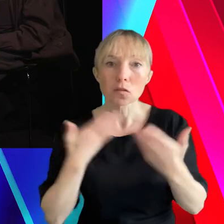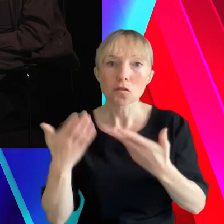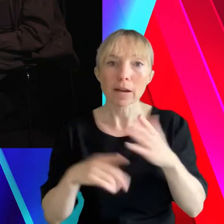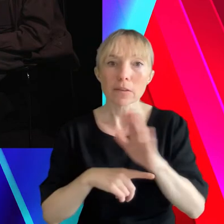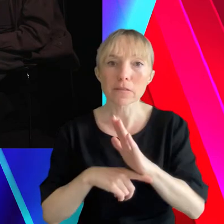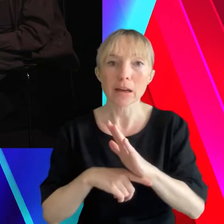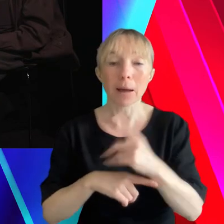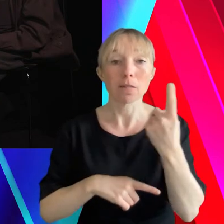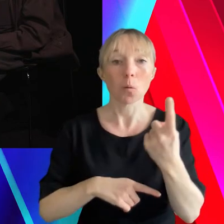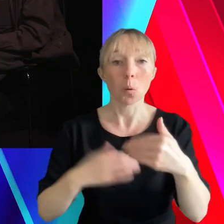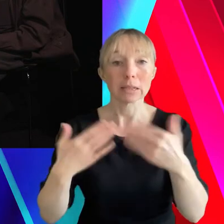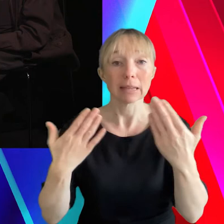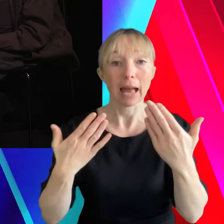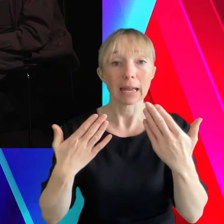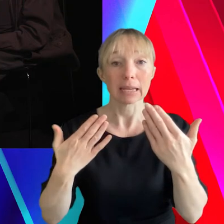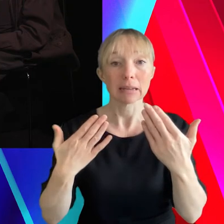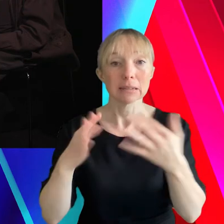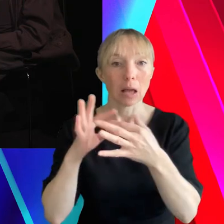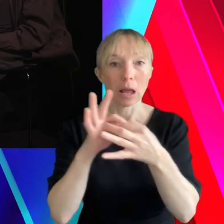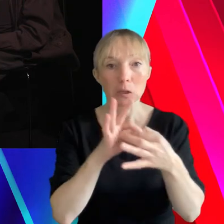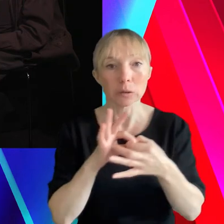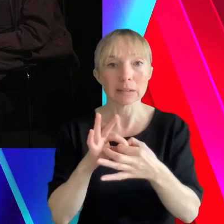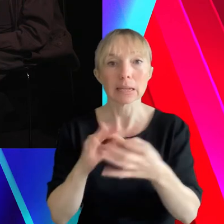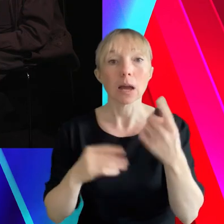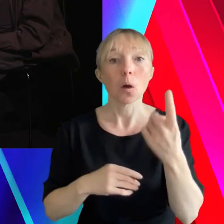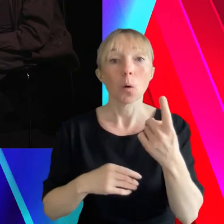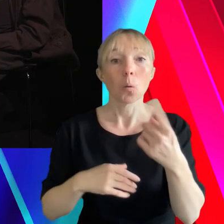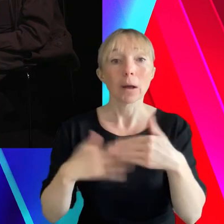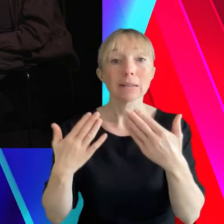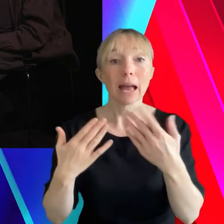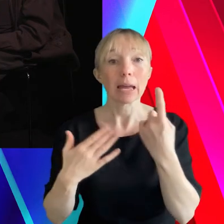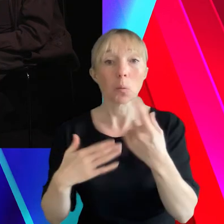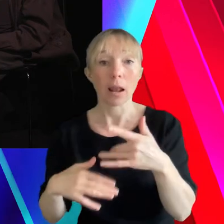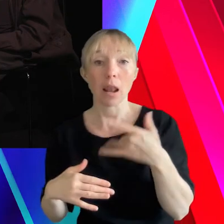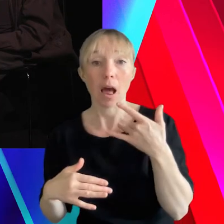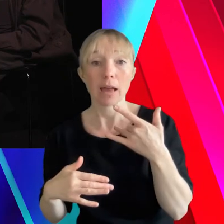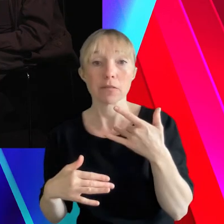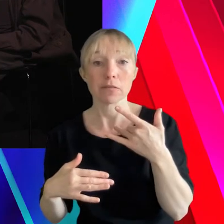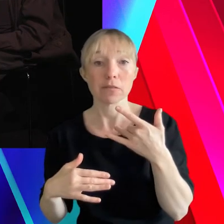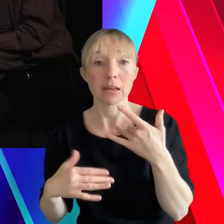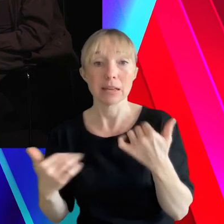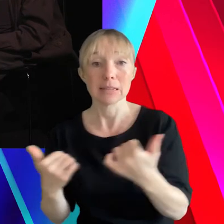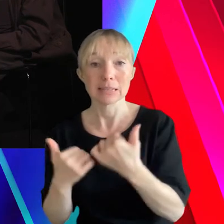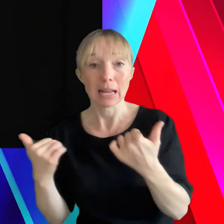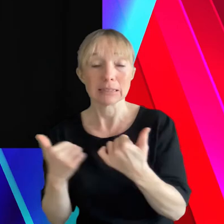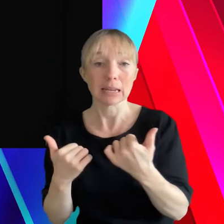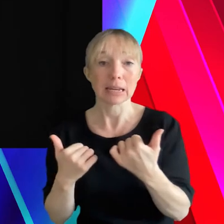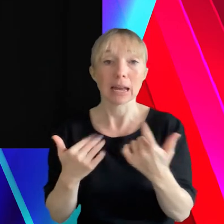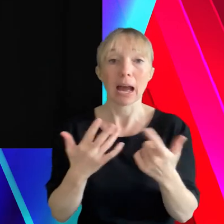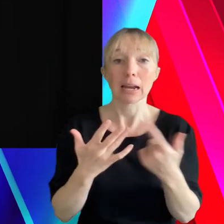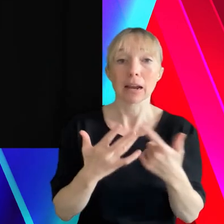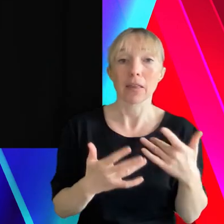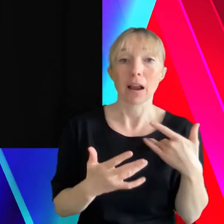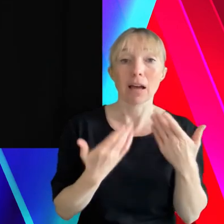one day, so you had this unity, and in this one day there is one life that's ending and another one that's opening for this new couple. در واقع ما